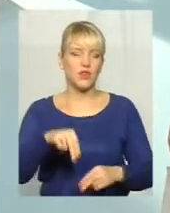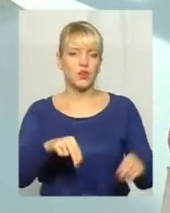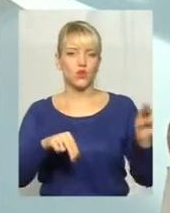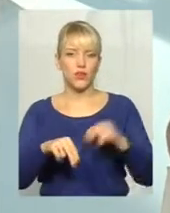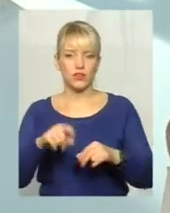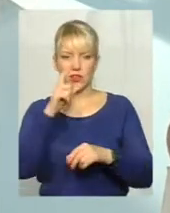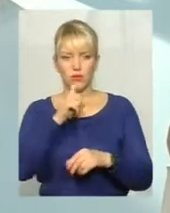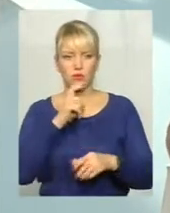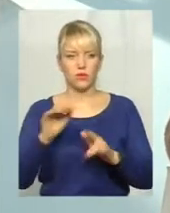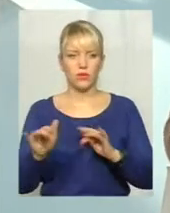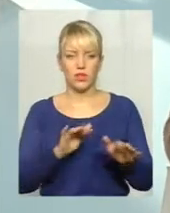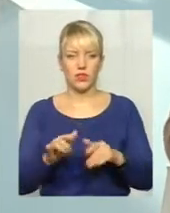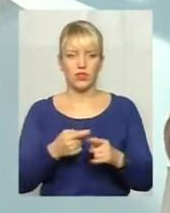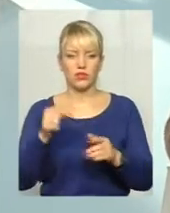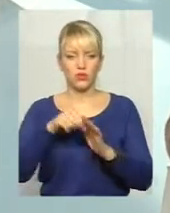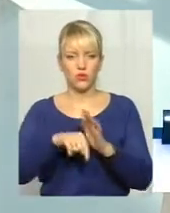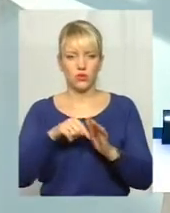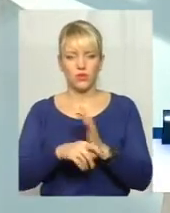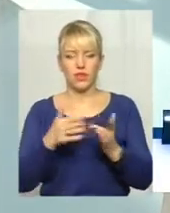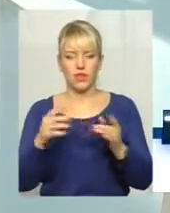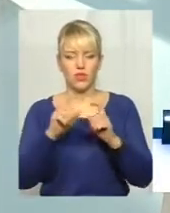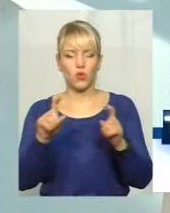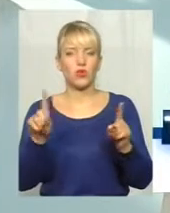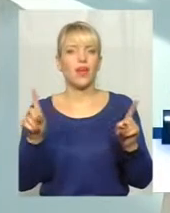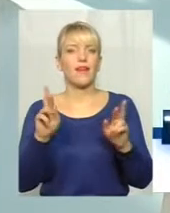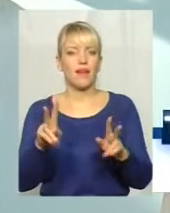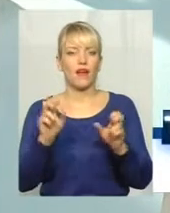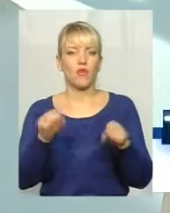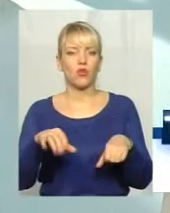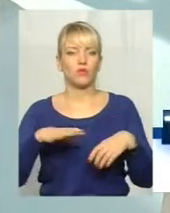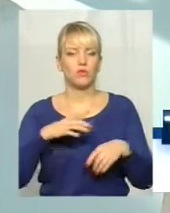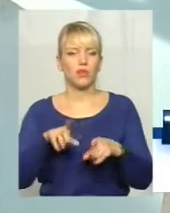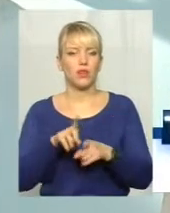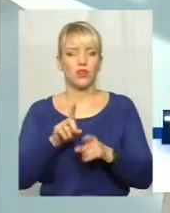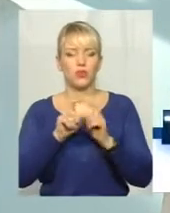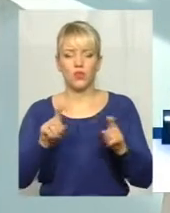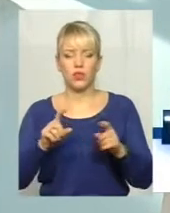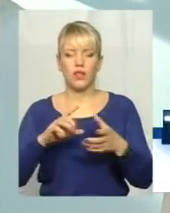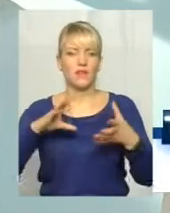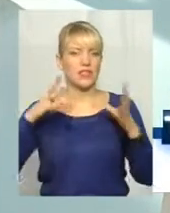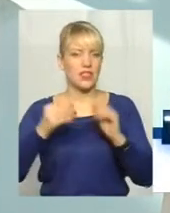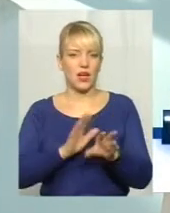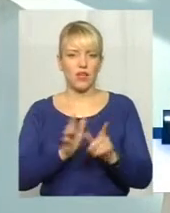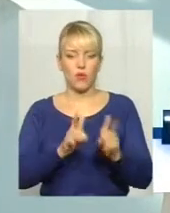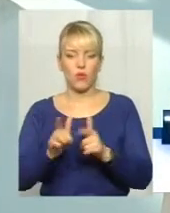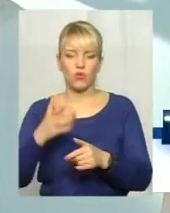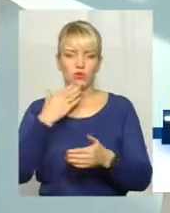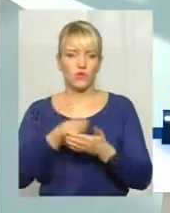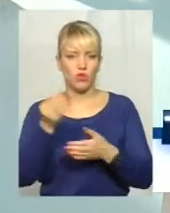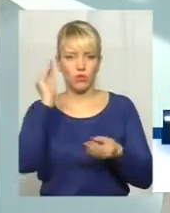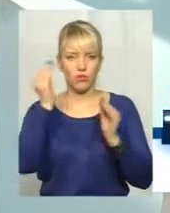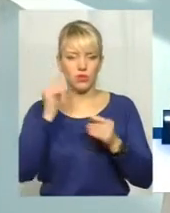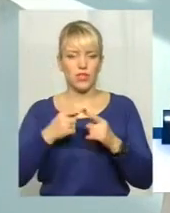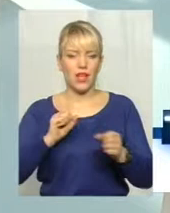дії стосовно там різних органів. Як може бути таке, що органи абсолютно не погоджують свої позиції, керівники не знають, що роблять